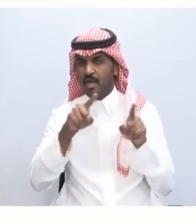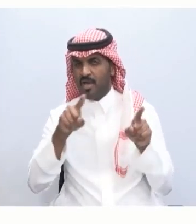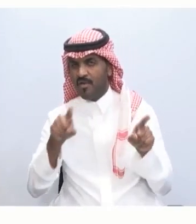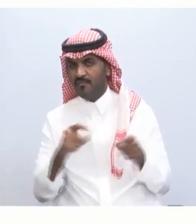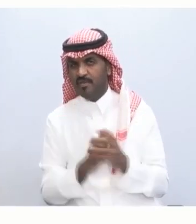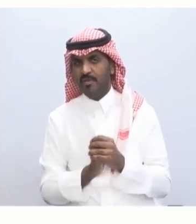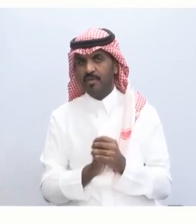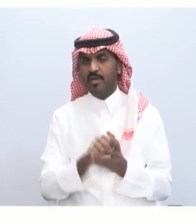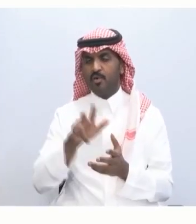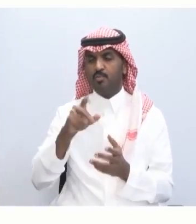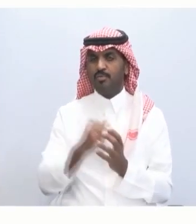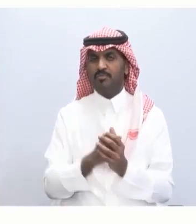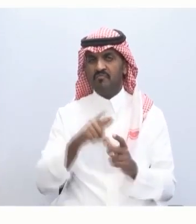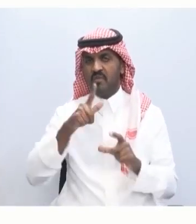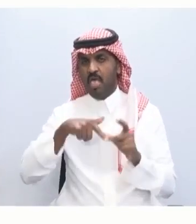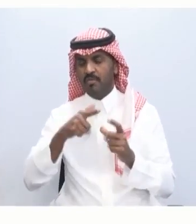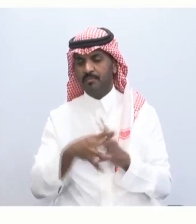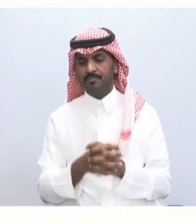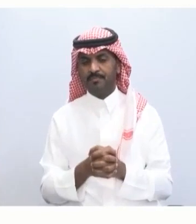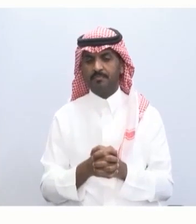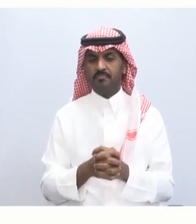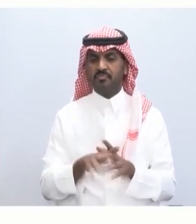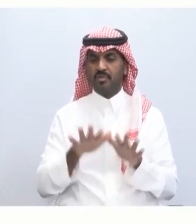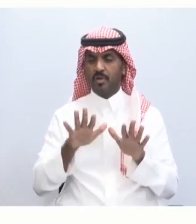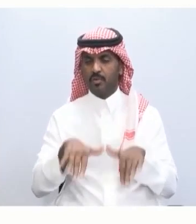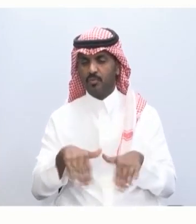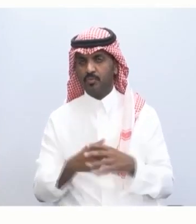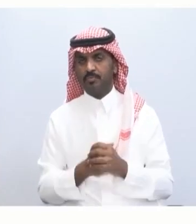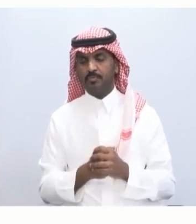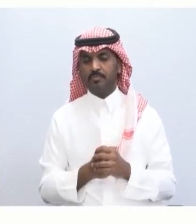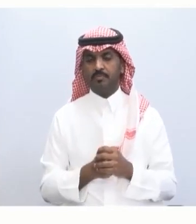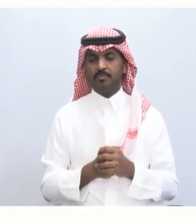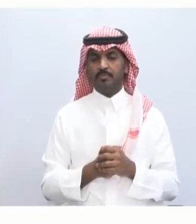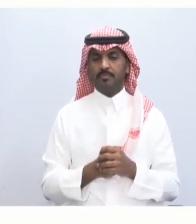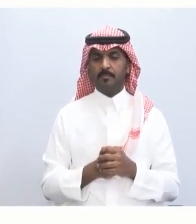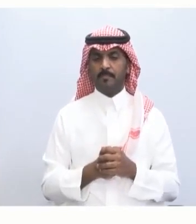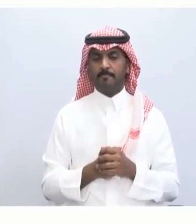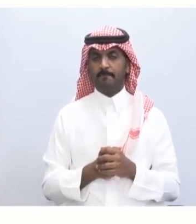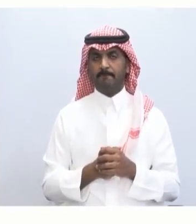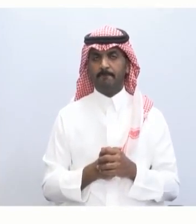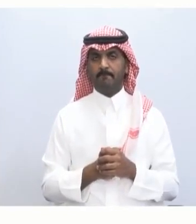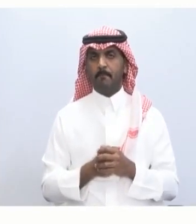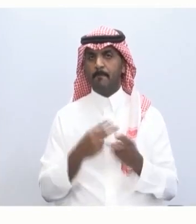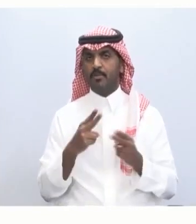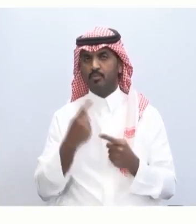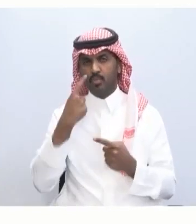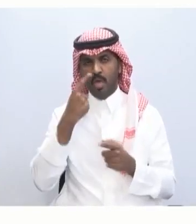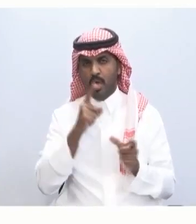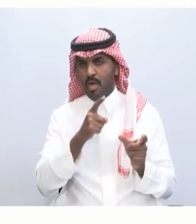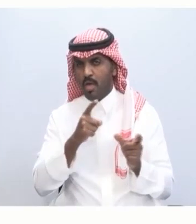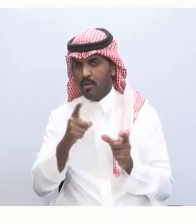الربع الخالي بقوا واستقروا وجلسوا و بداوا يراقبون